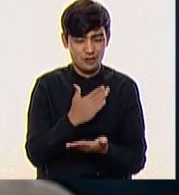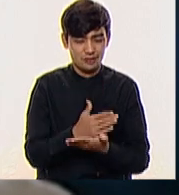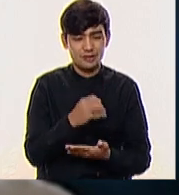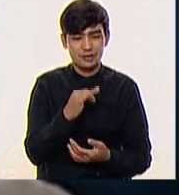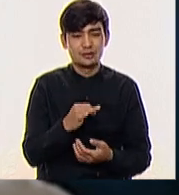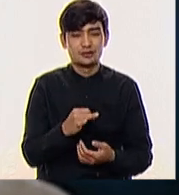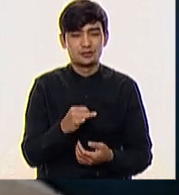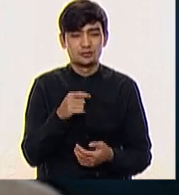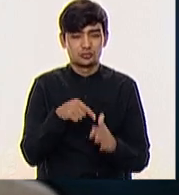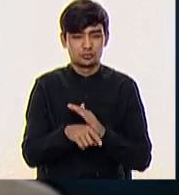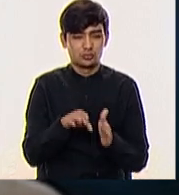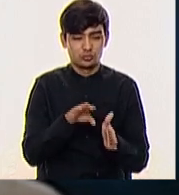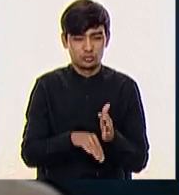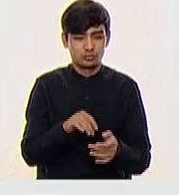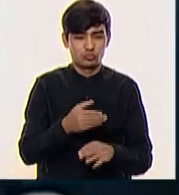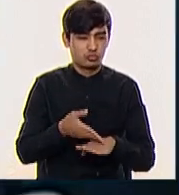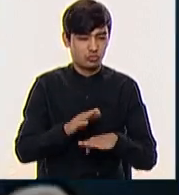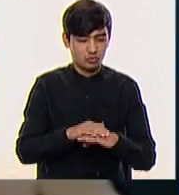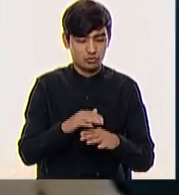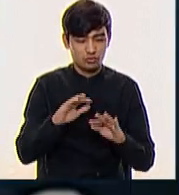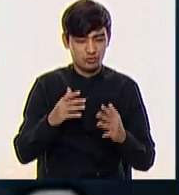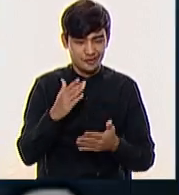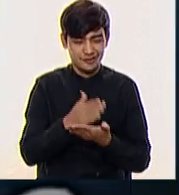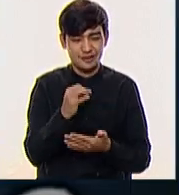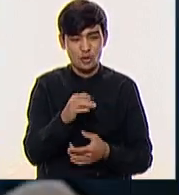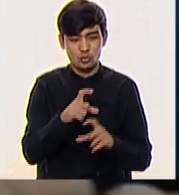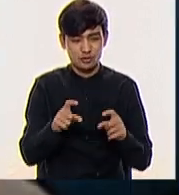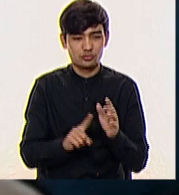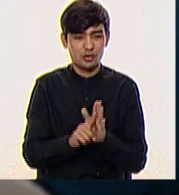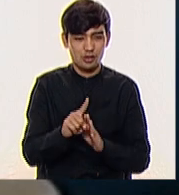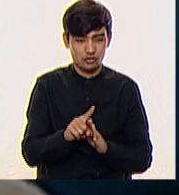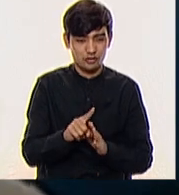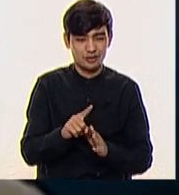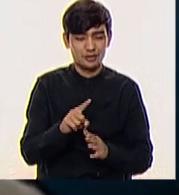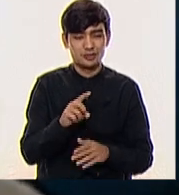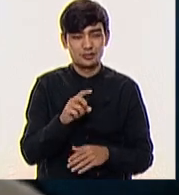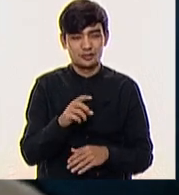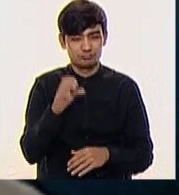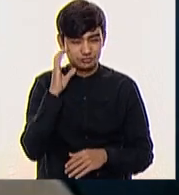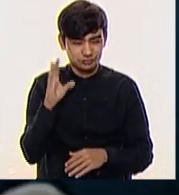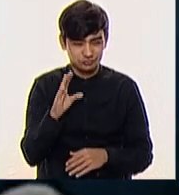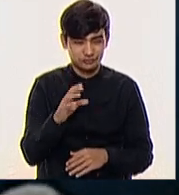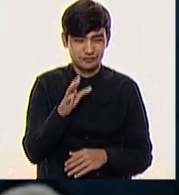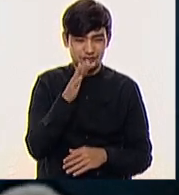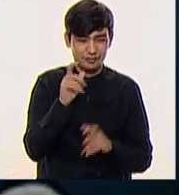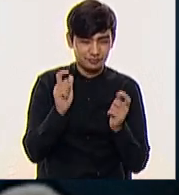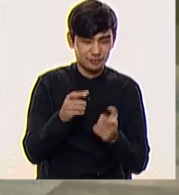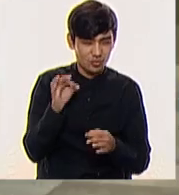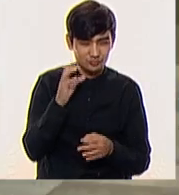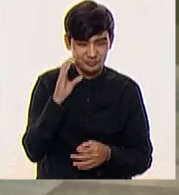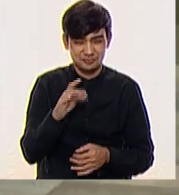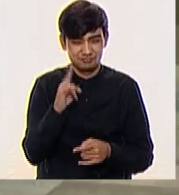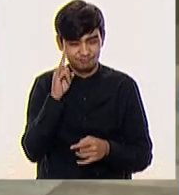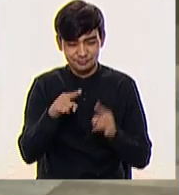инфекцией. Ситуация очень тяжелая. Люди начали, вообще не соблюдают карантинные меры.